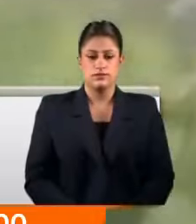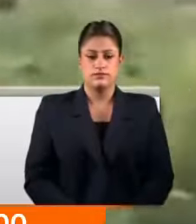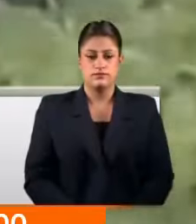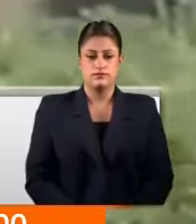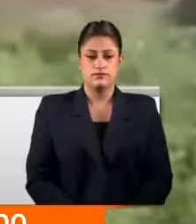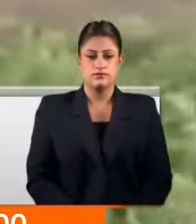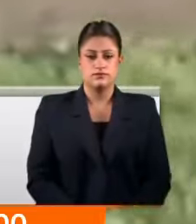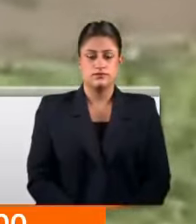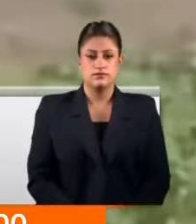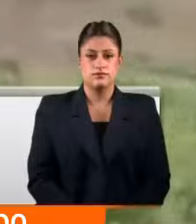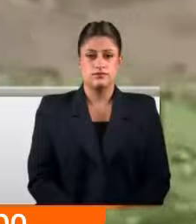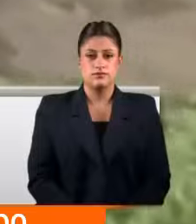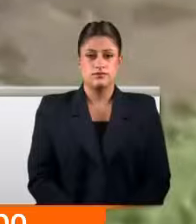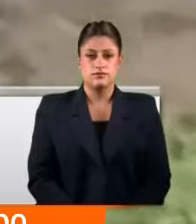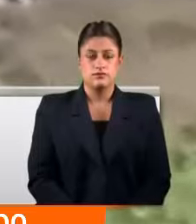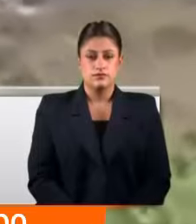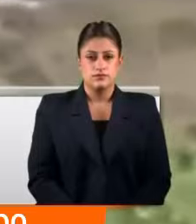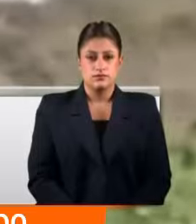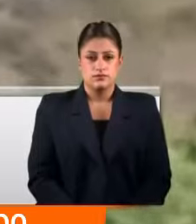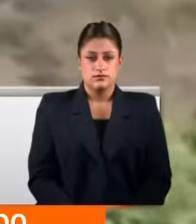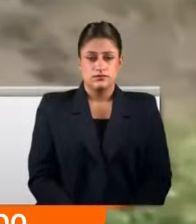ya.